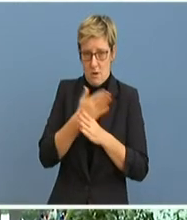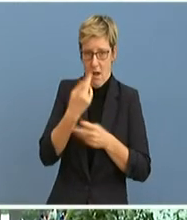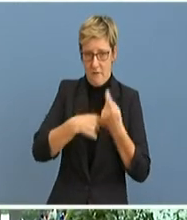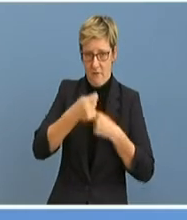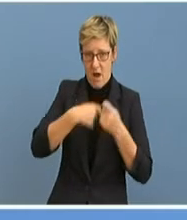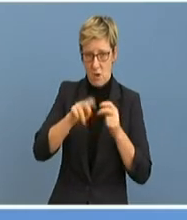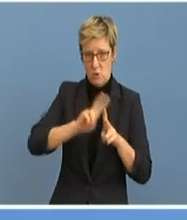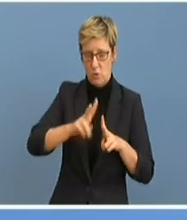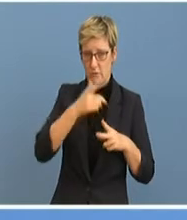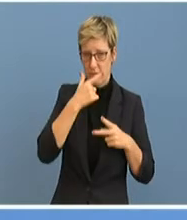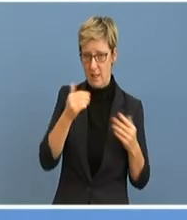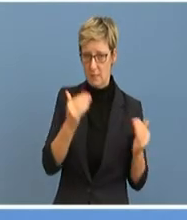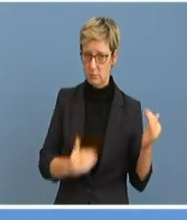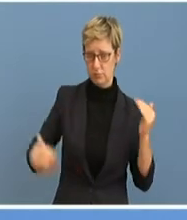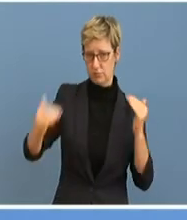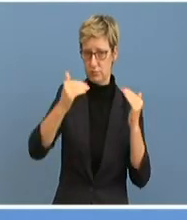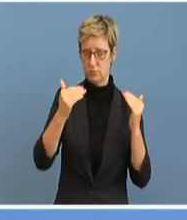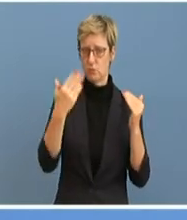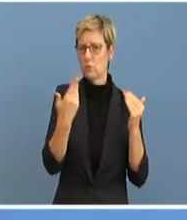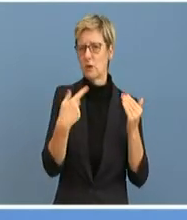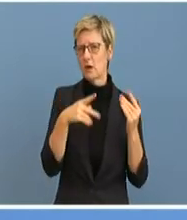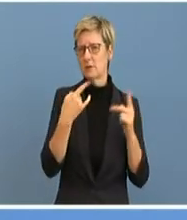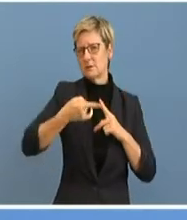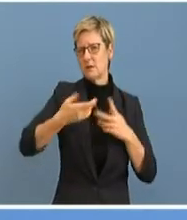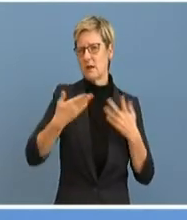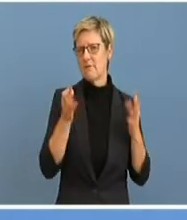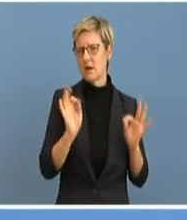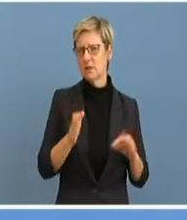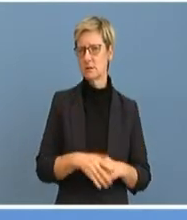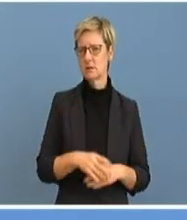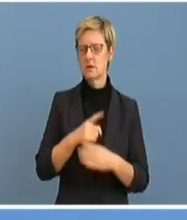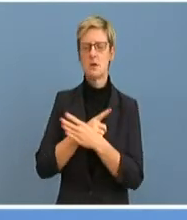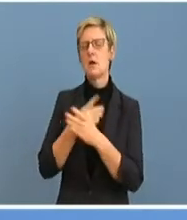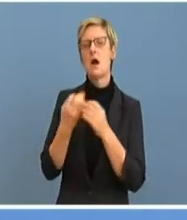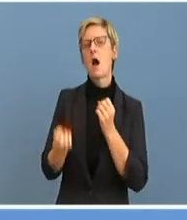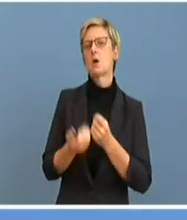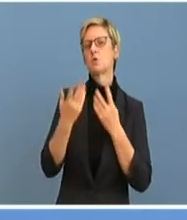Das werde ich Ihnen nachreichen. Da keine aktuellen Informationen.